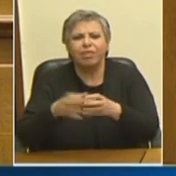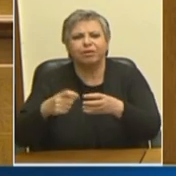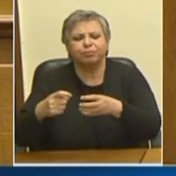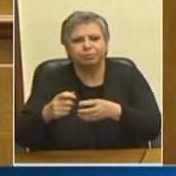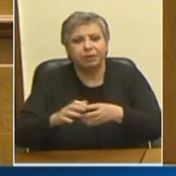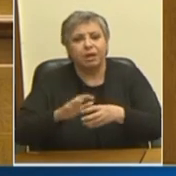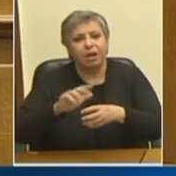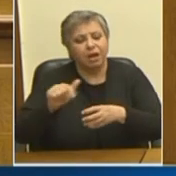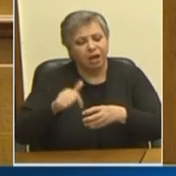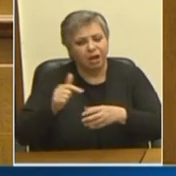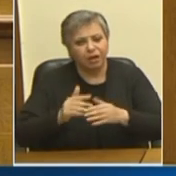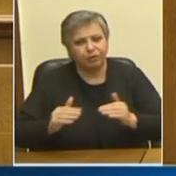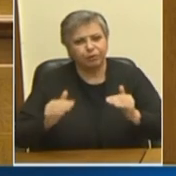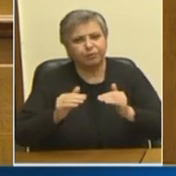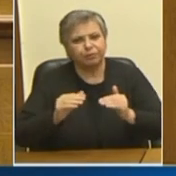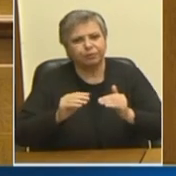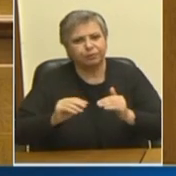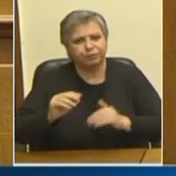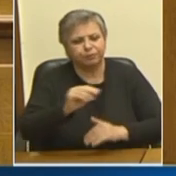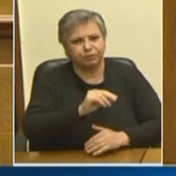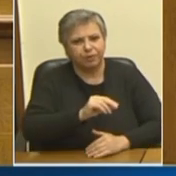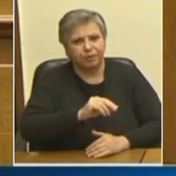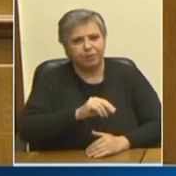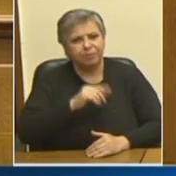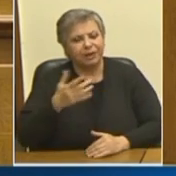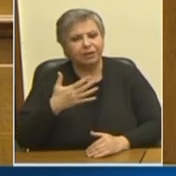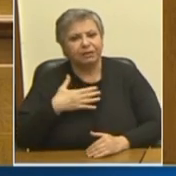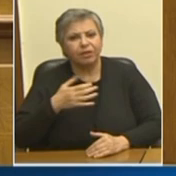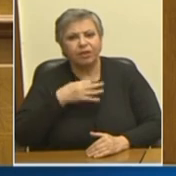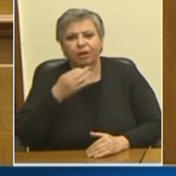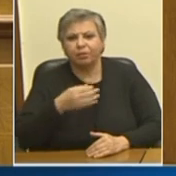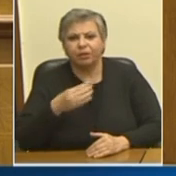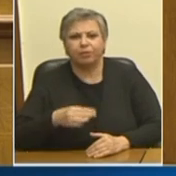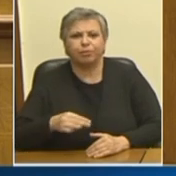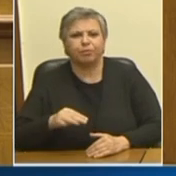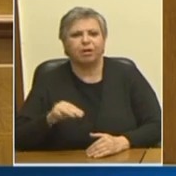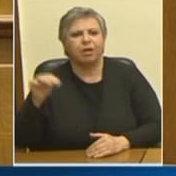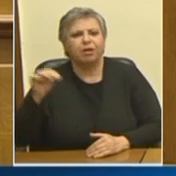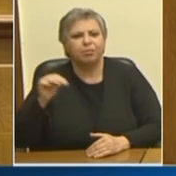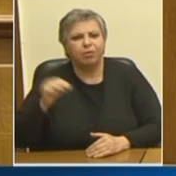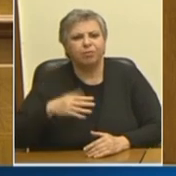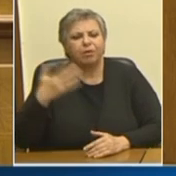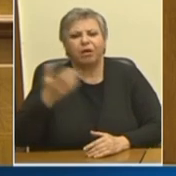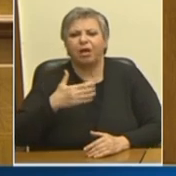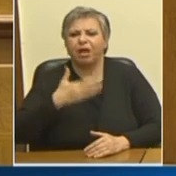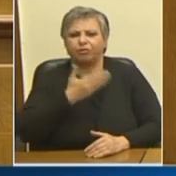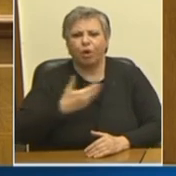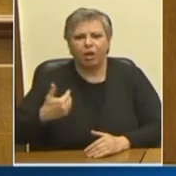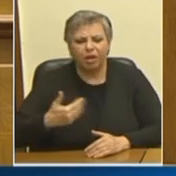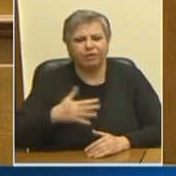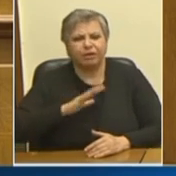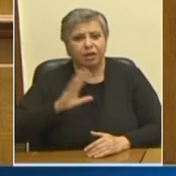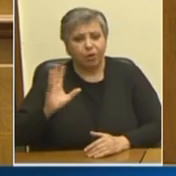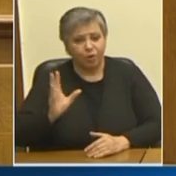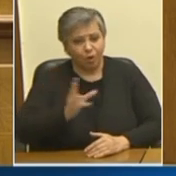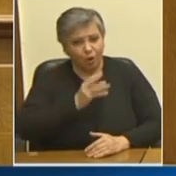και επομένως ίδιο κύρος έχει η Εκκλησία των Μορμόνων, η Εκκλησία των Αδβεντιστών 7ης ημέρας και